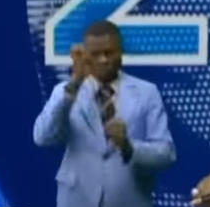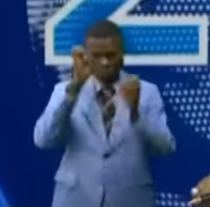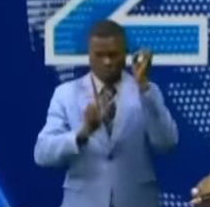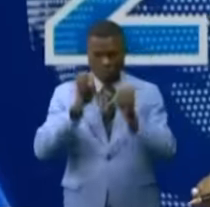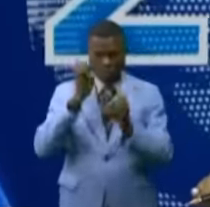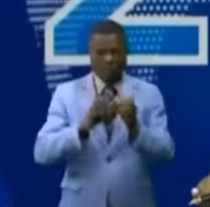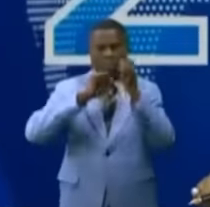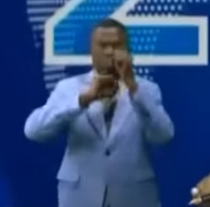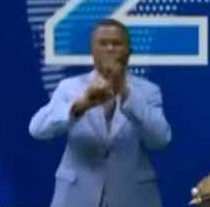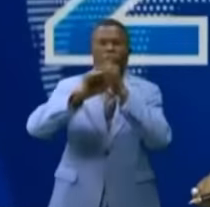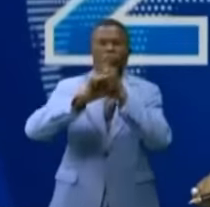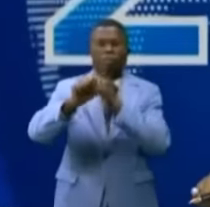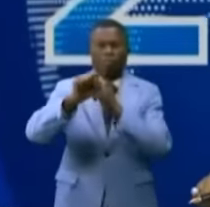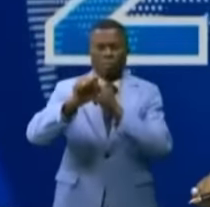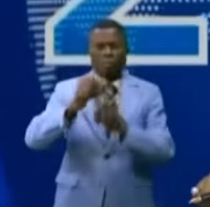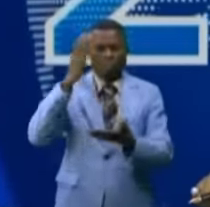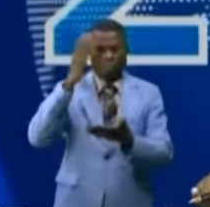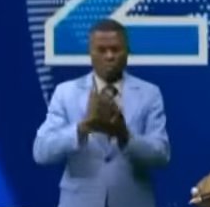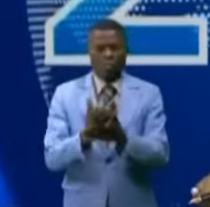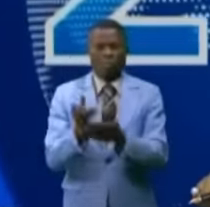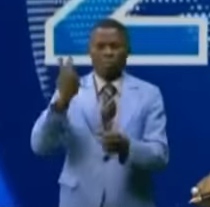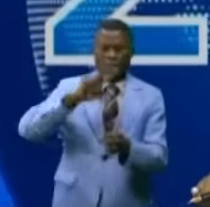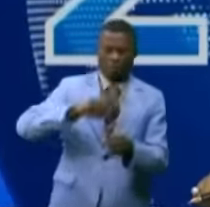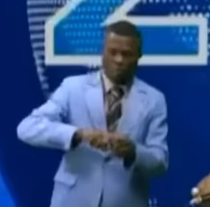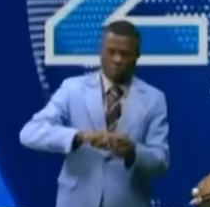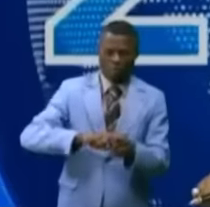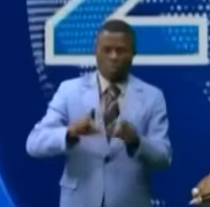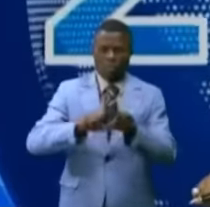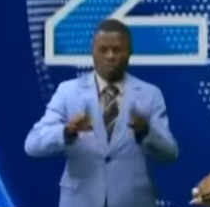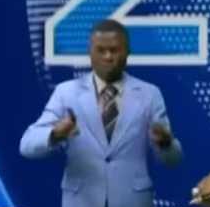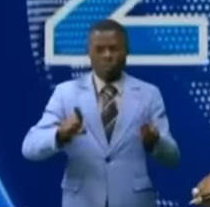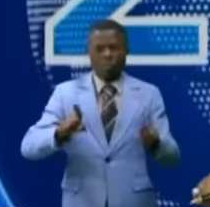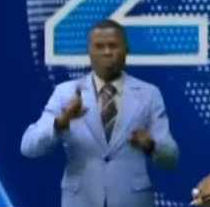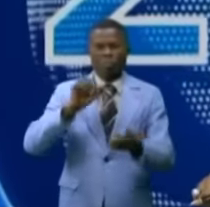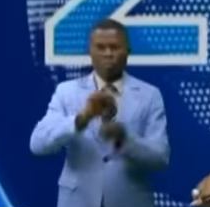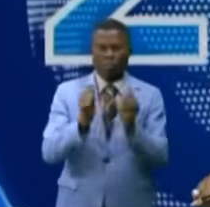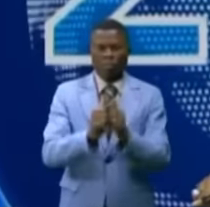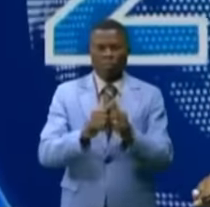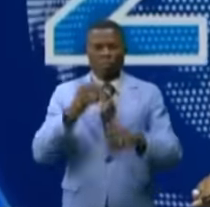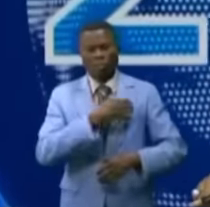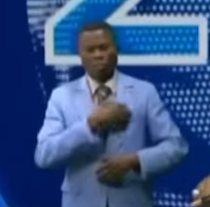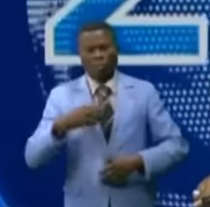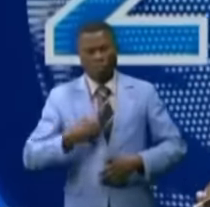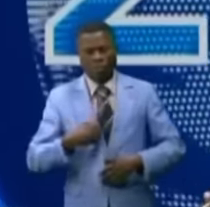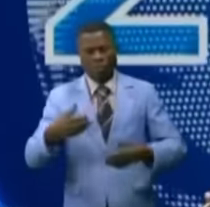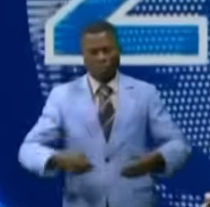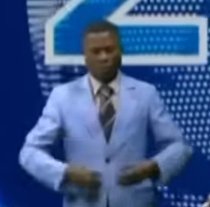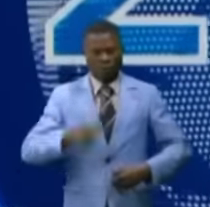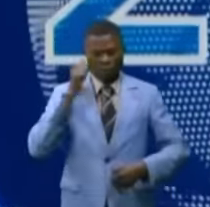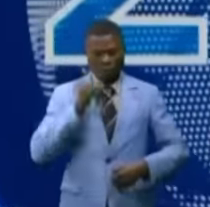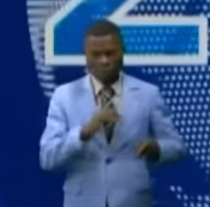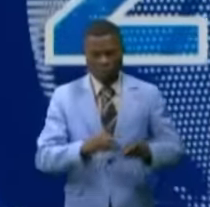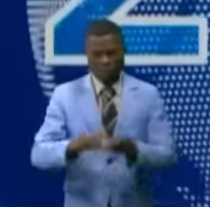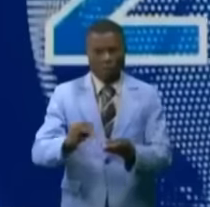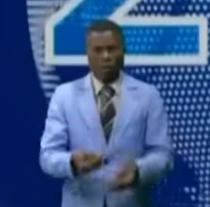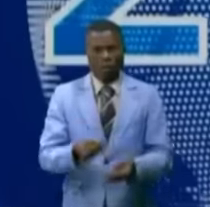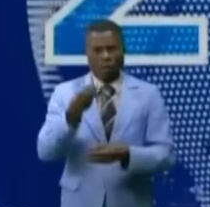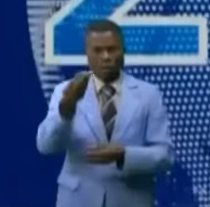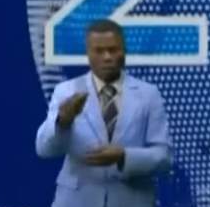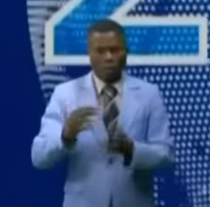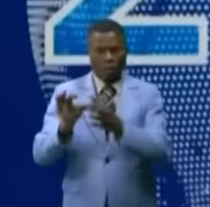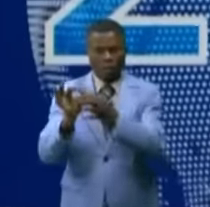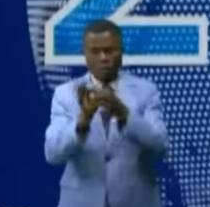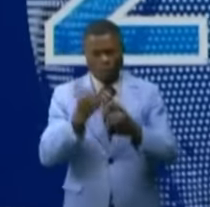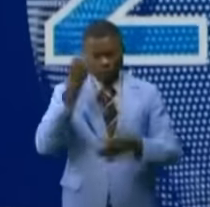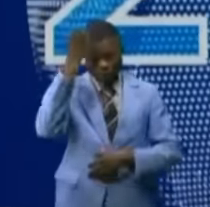de la campagne « Mettre un terme à la violence à l'encontre des femmes et des jeunes filles », l'examen des mécanismes de financement de l'Union